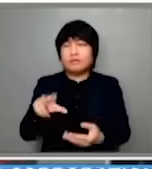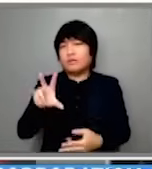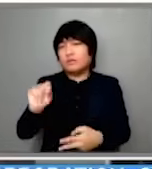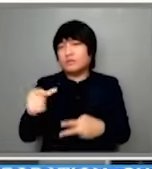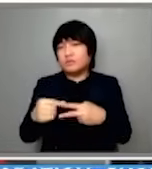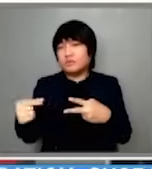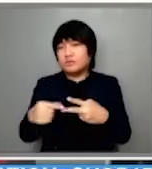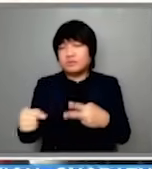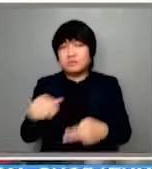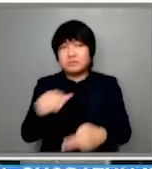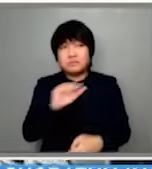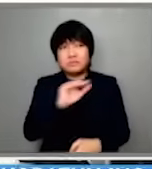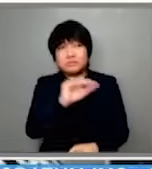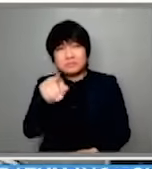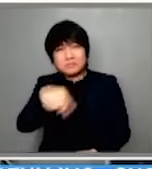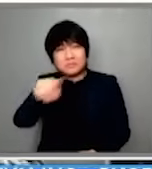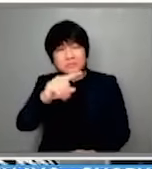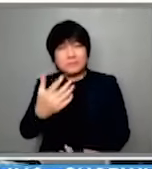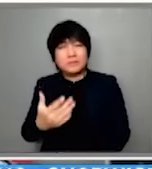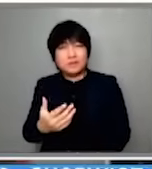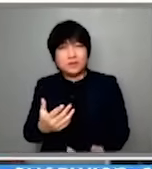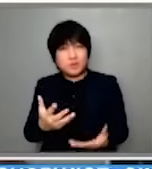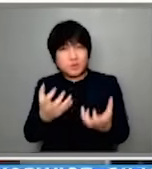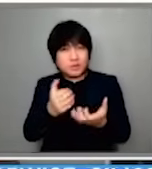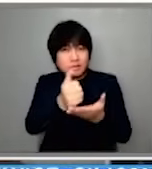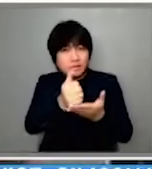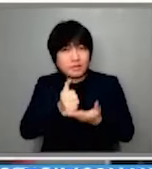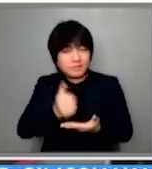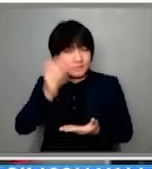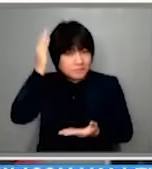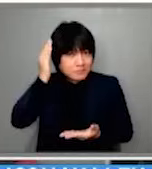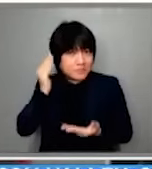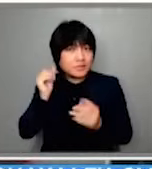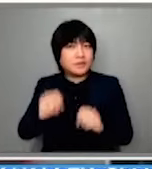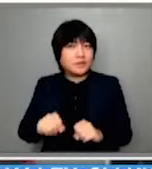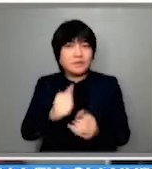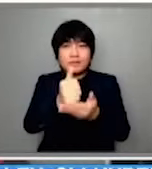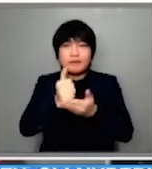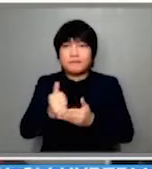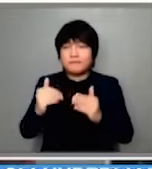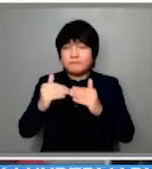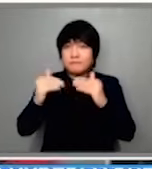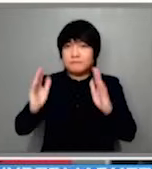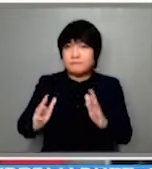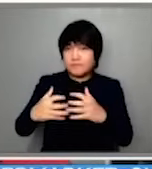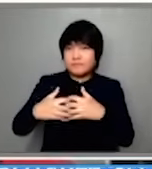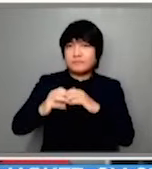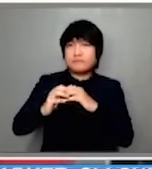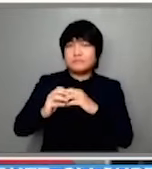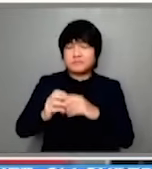tulungan kami na magawa uli ang bahay namin. Yung importante sa amin kahit na